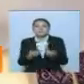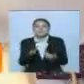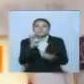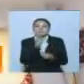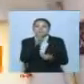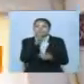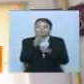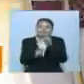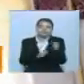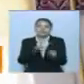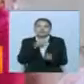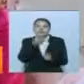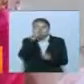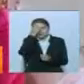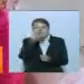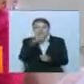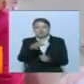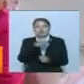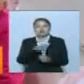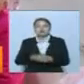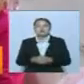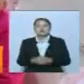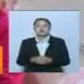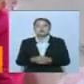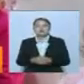специальные презенты и поблагодарили их.